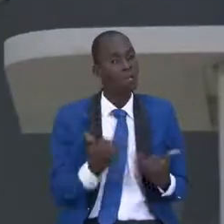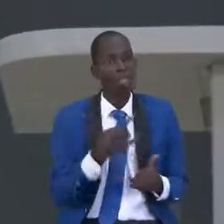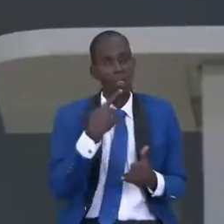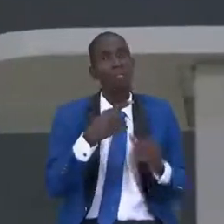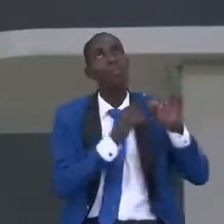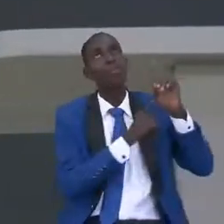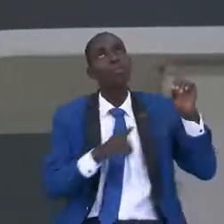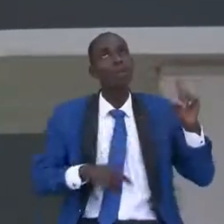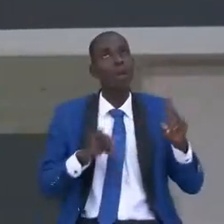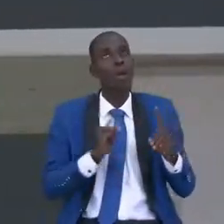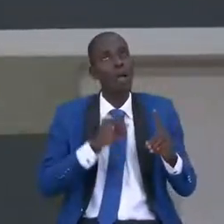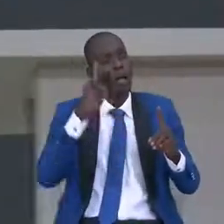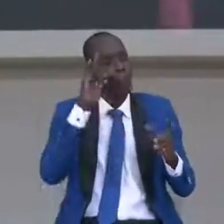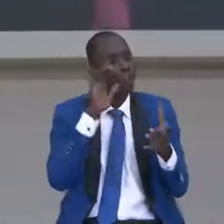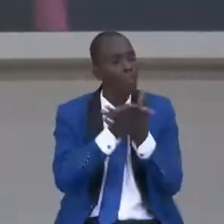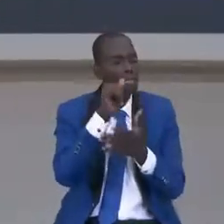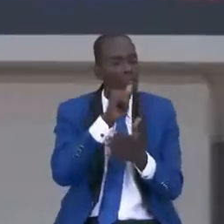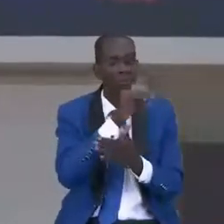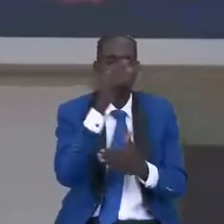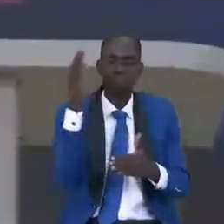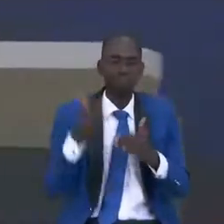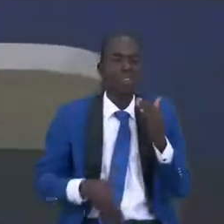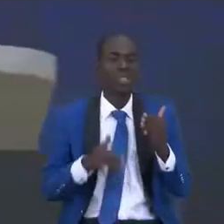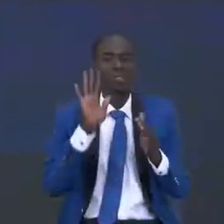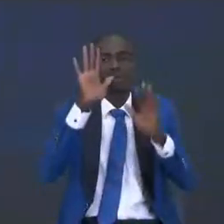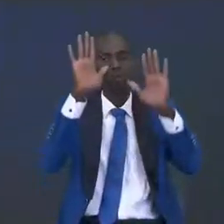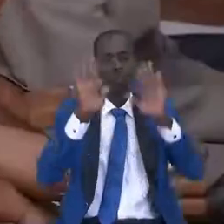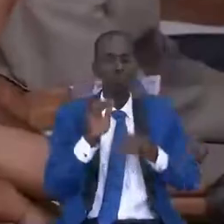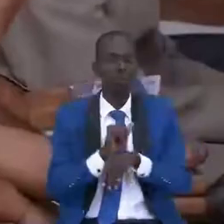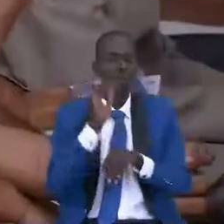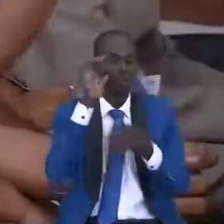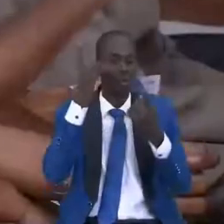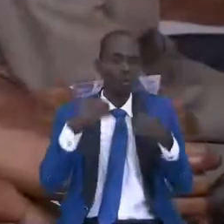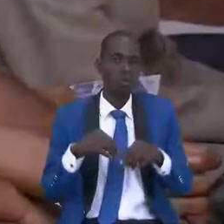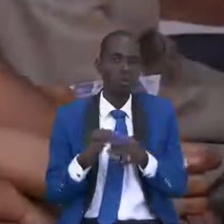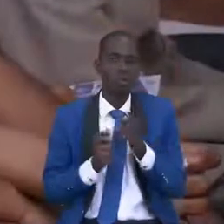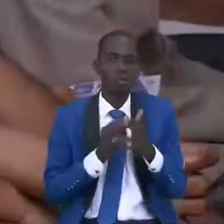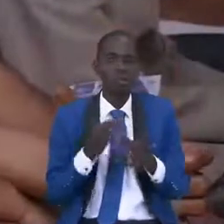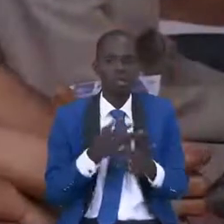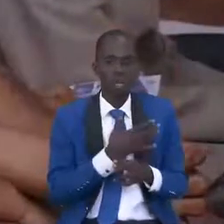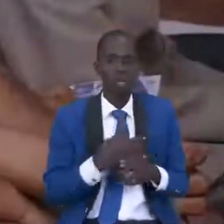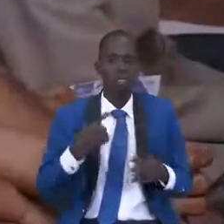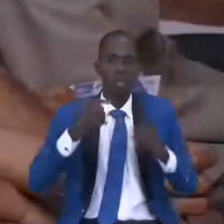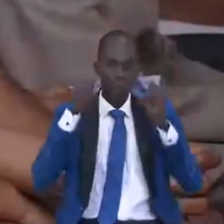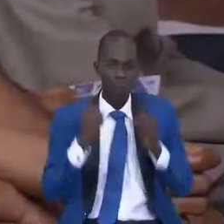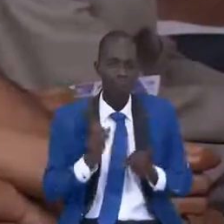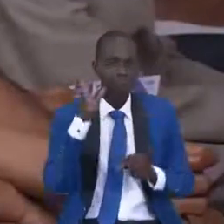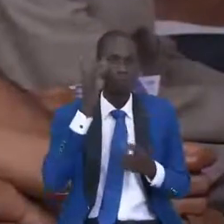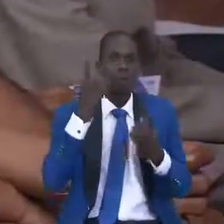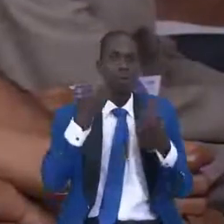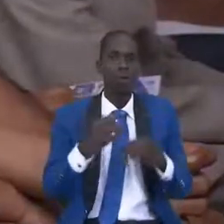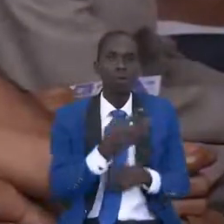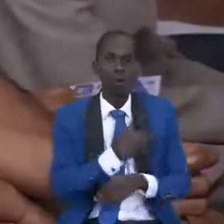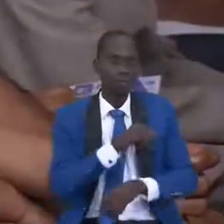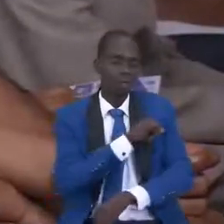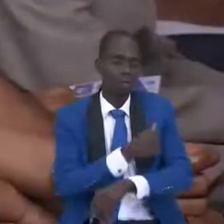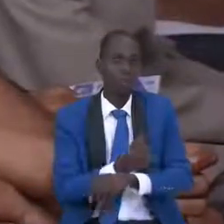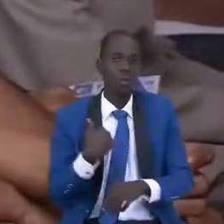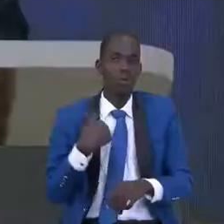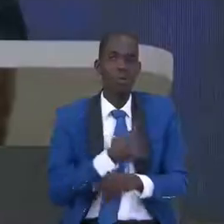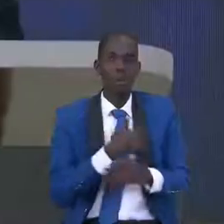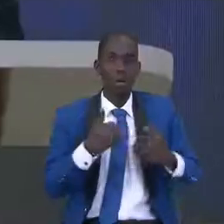crois, point final, et ton miracle viendra, et la puissance viendra, et l'autorité que nous avons du